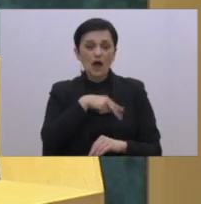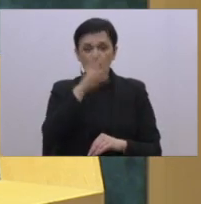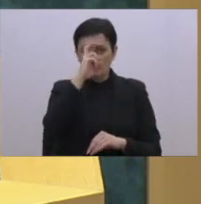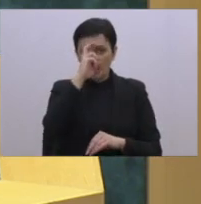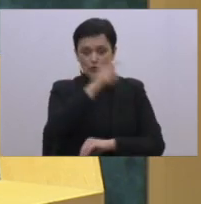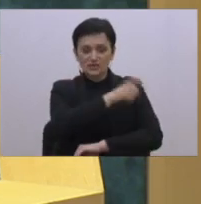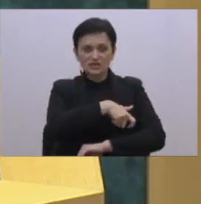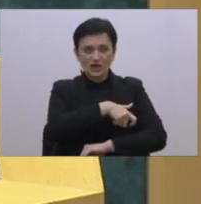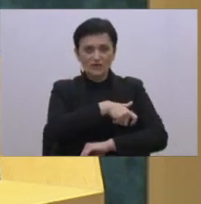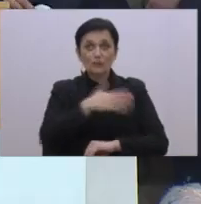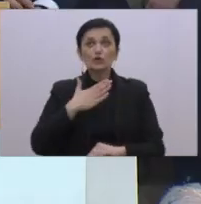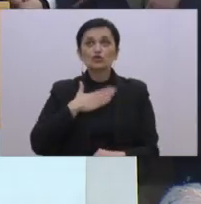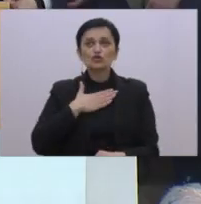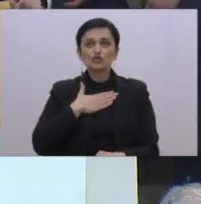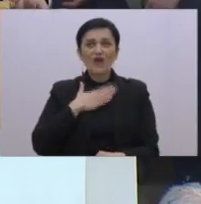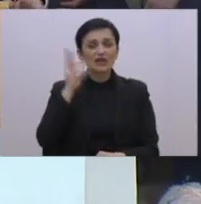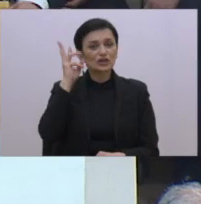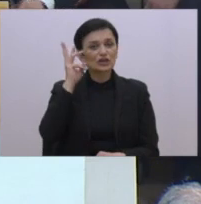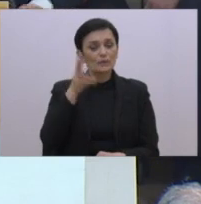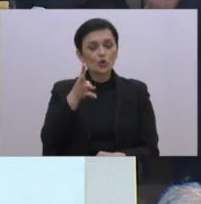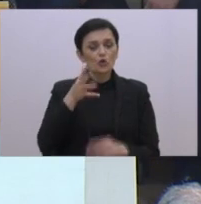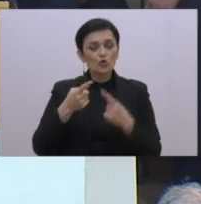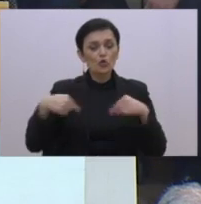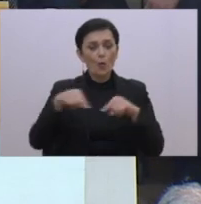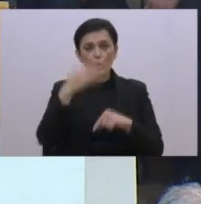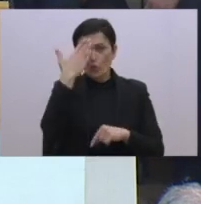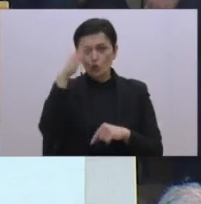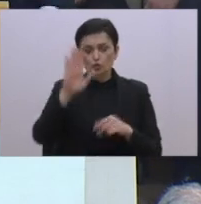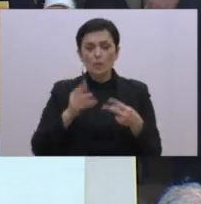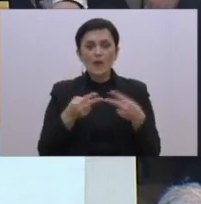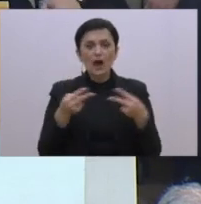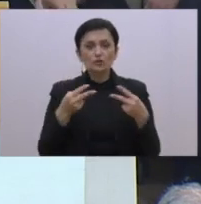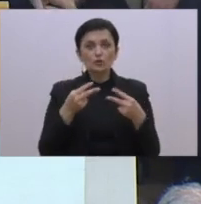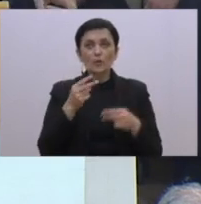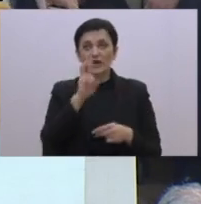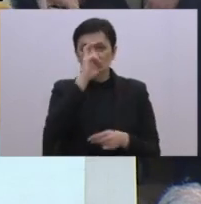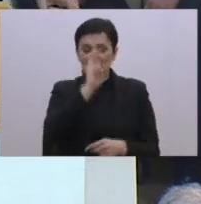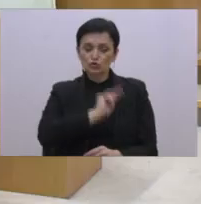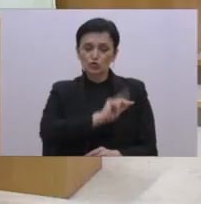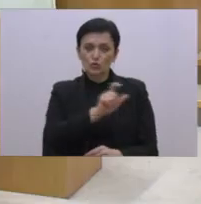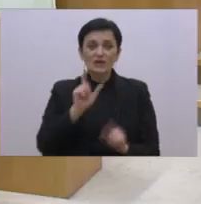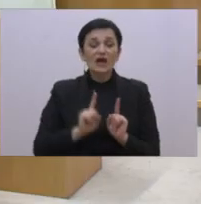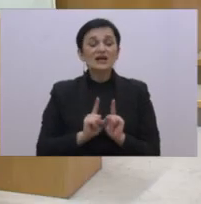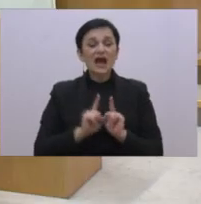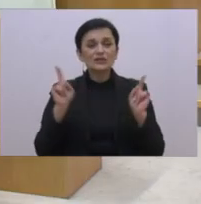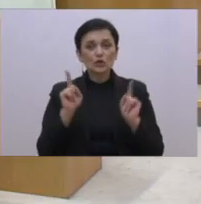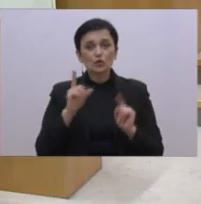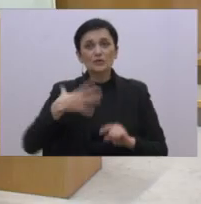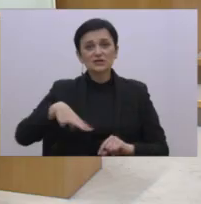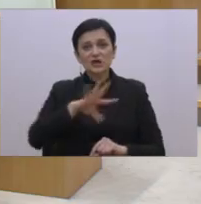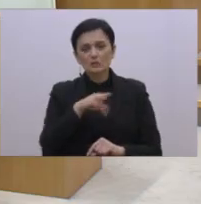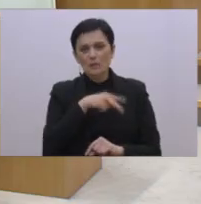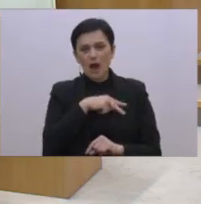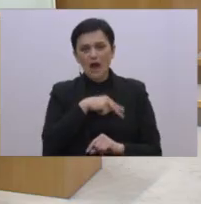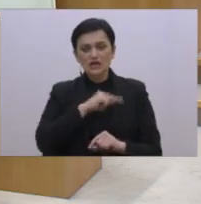მთავრობის წევრებს, ჩვენს დიპლომატიურ კორპუსს და უცხოელ პარტნიორებს, საჯარო მოხელეებს, განსაკუთრებით კი საქართველოს